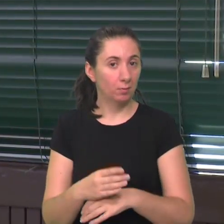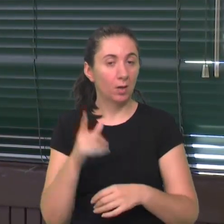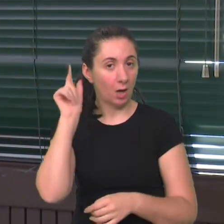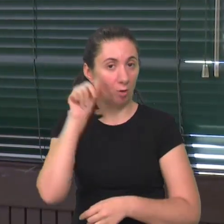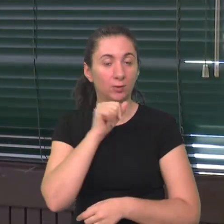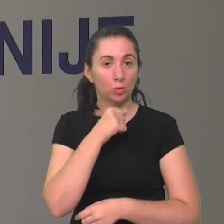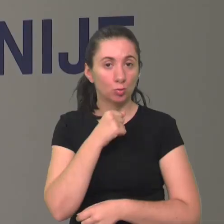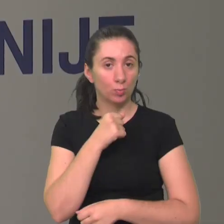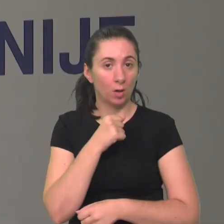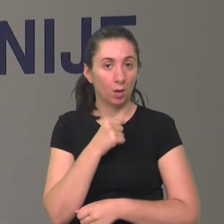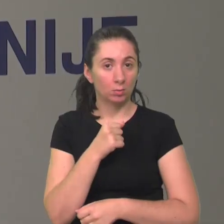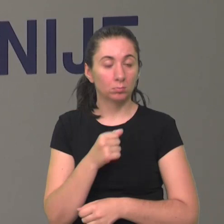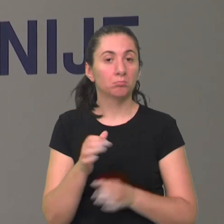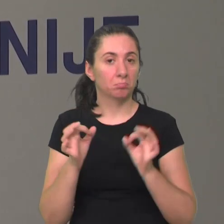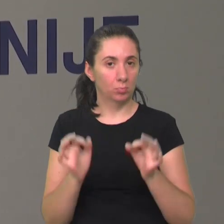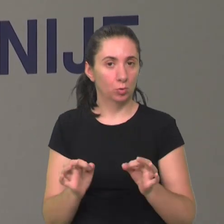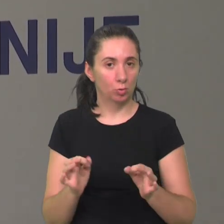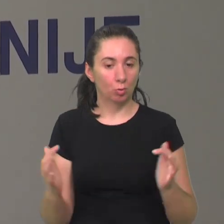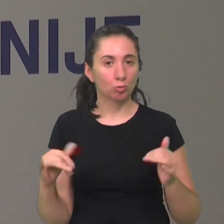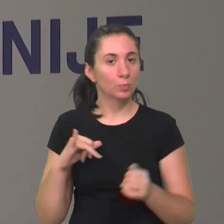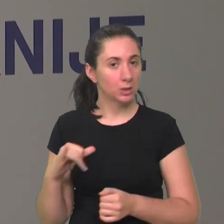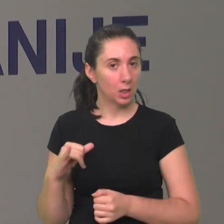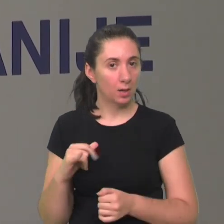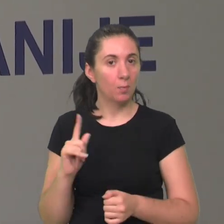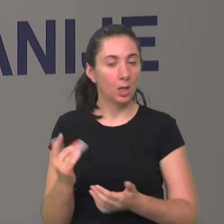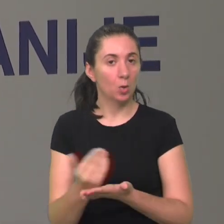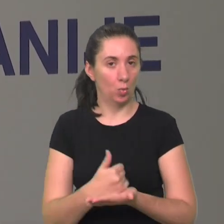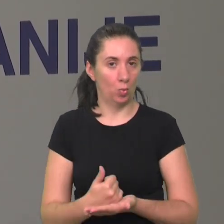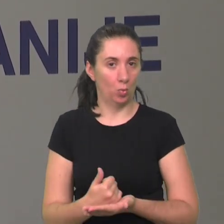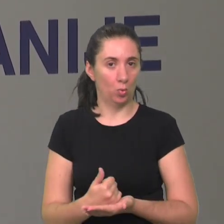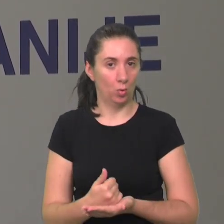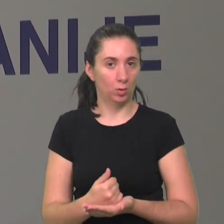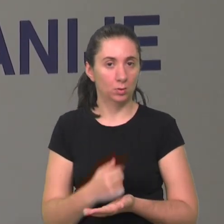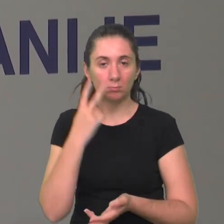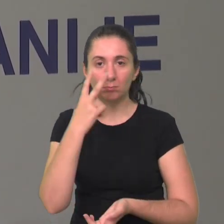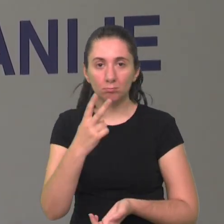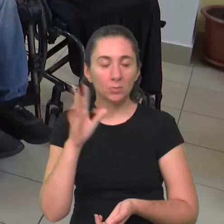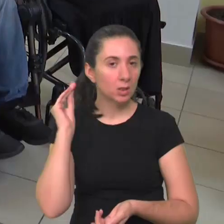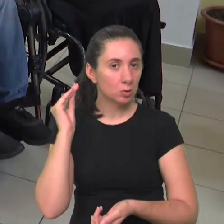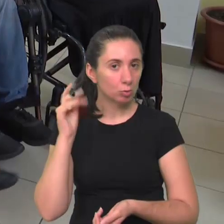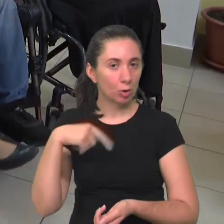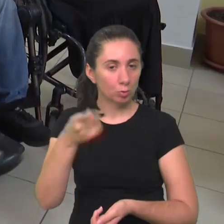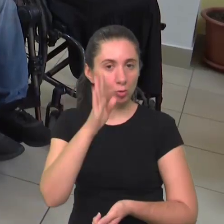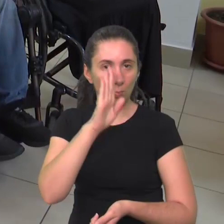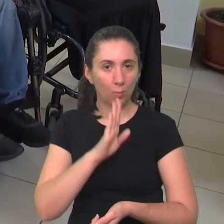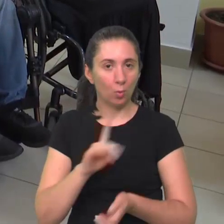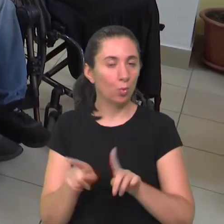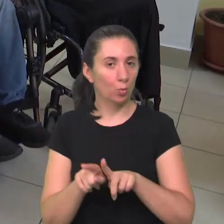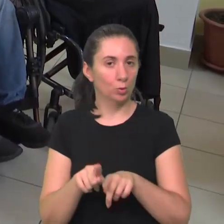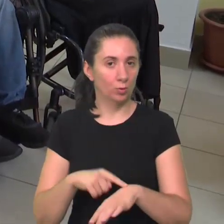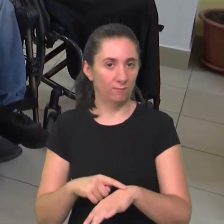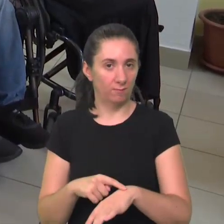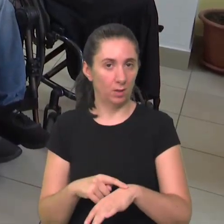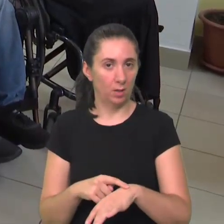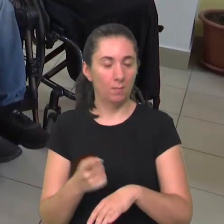invaliditetom Karlovačke županije. Sigurno će biti zanimljivo i vrlo korisno. Mi se gledamo te slušamo idući ponedjeljak u isto